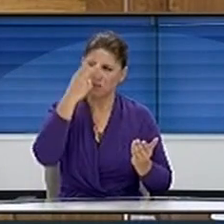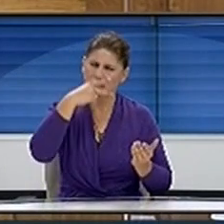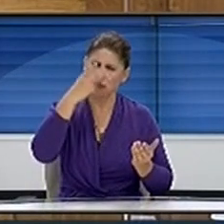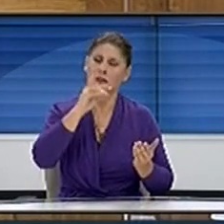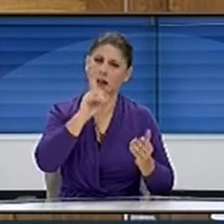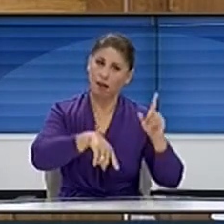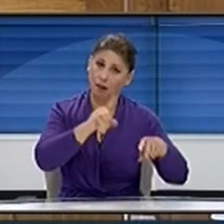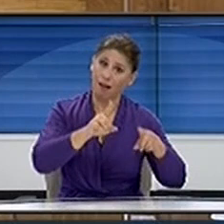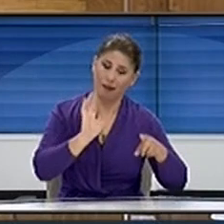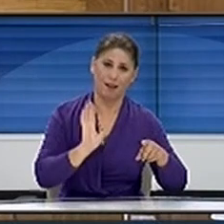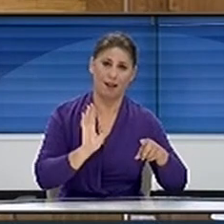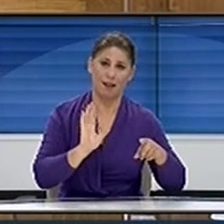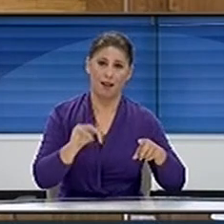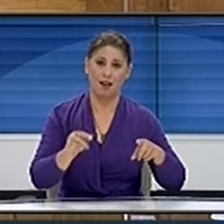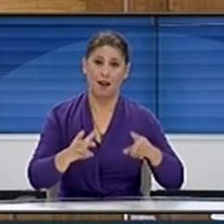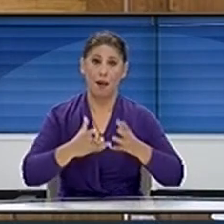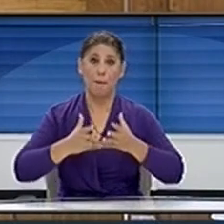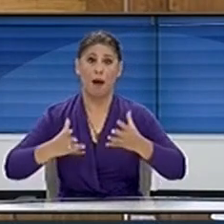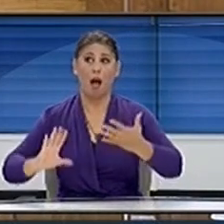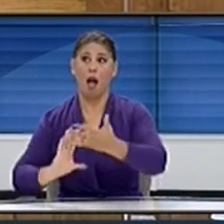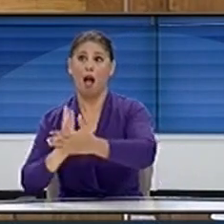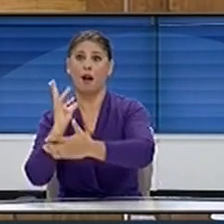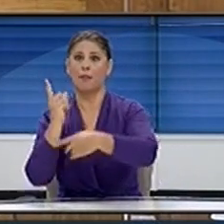αυθαιρεσίες. Αλλά και η ηλικιώδης ανάπτυξη της